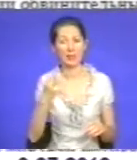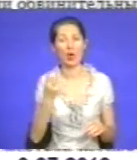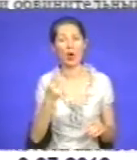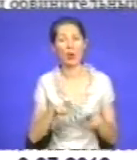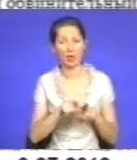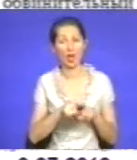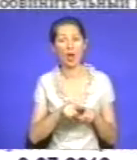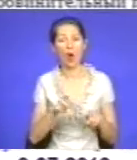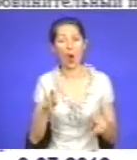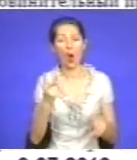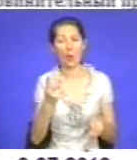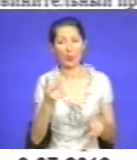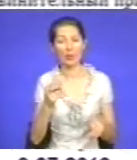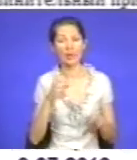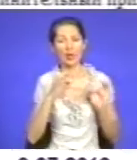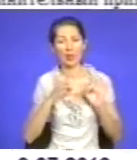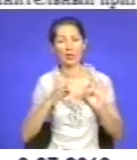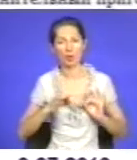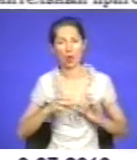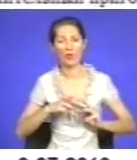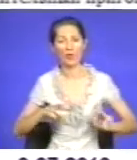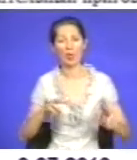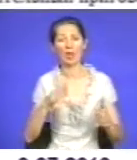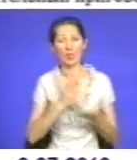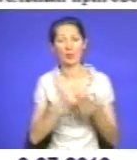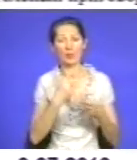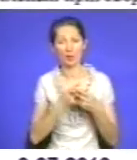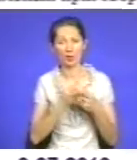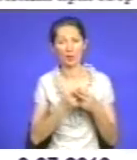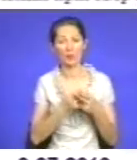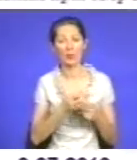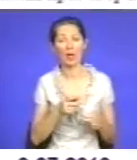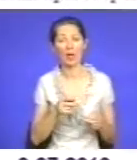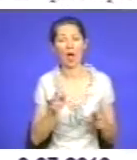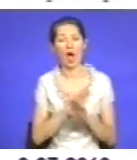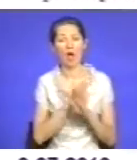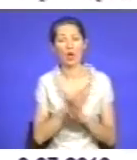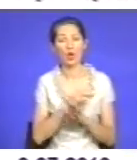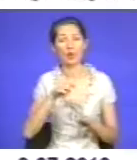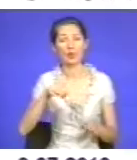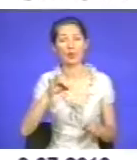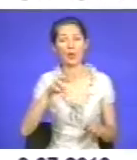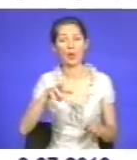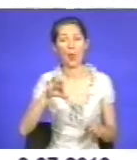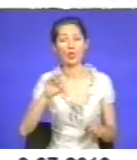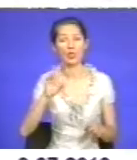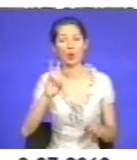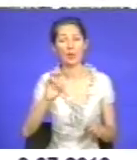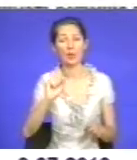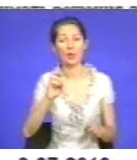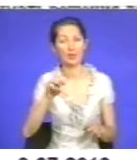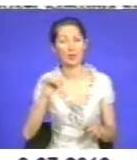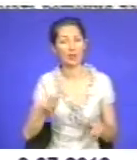вирок Тимошенко Єврокомісія засуджує, то рішення по Нестасе схвалює. Долі Тимошенко і Нестасе дійсно схожі. Нестасе також